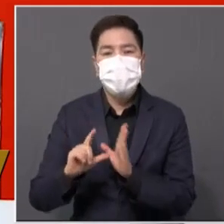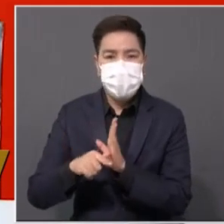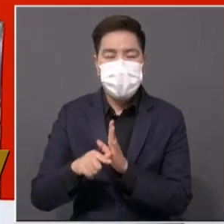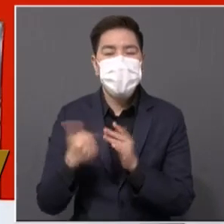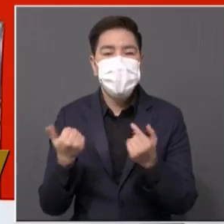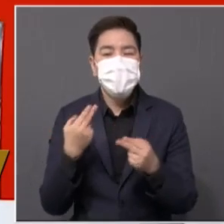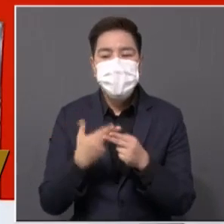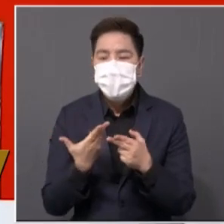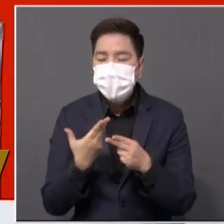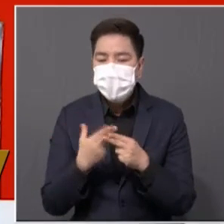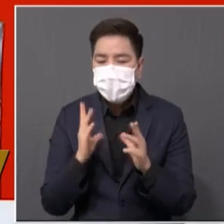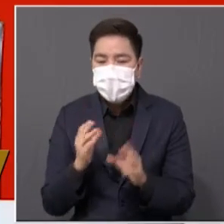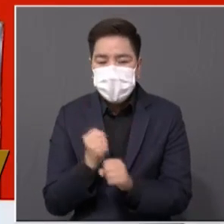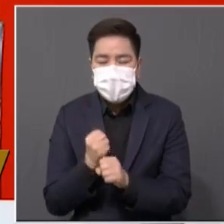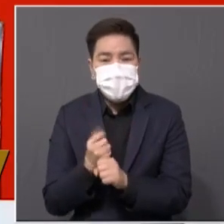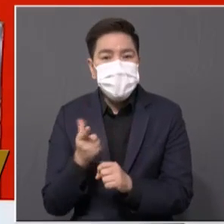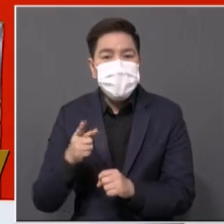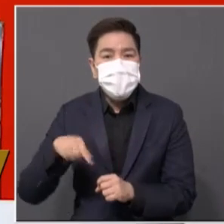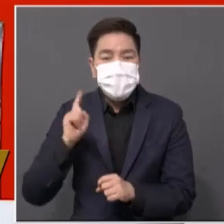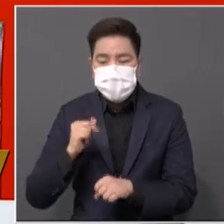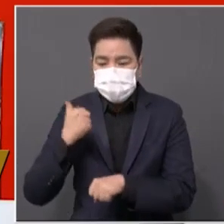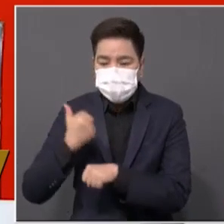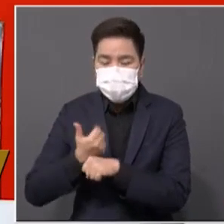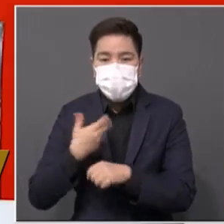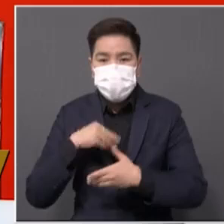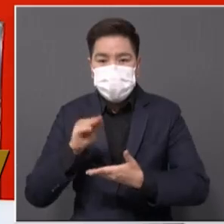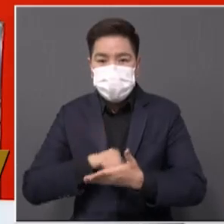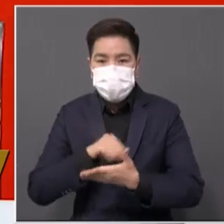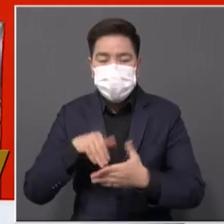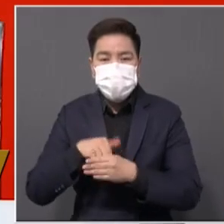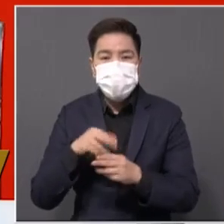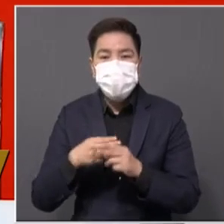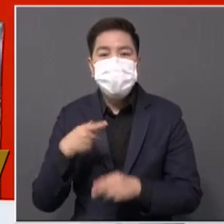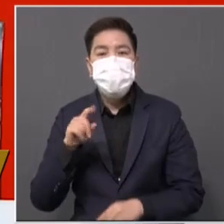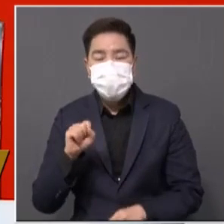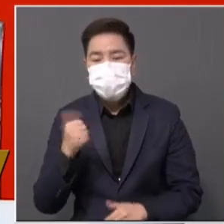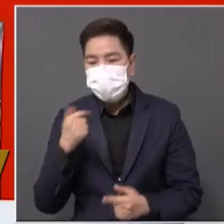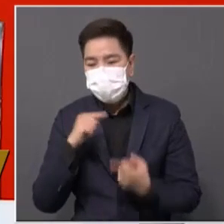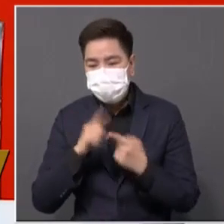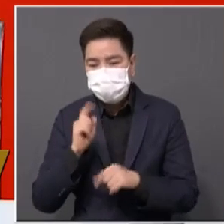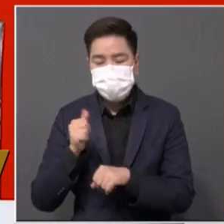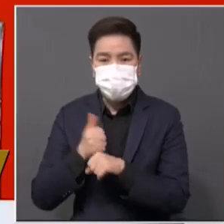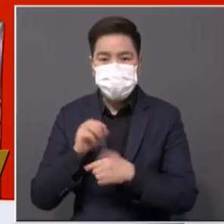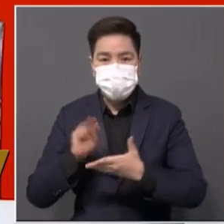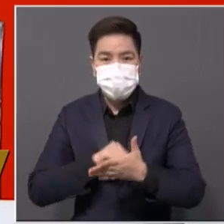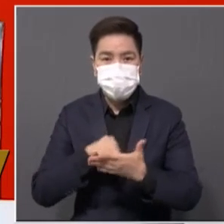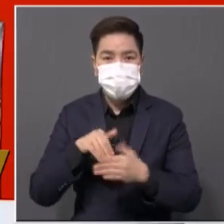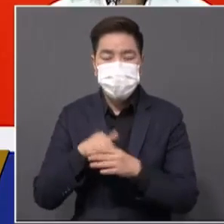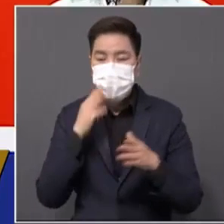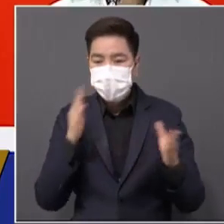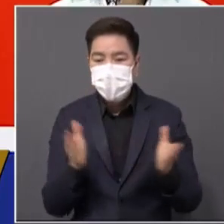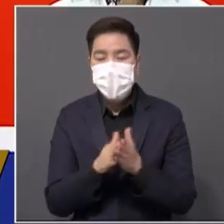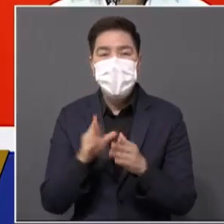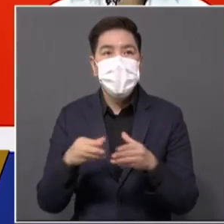เพื่อไทยรวมถึงทางผู้ที่เป็นผู้อำนวยการการเลือกตั้งก็คือคุณประเสริฐนี่แ่ะค่ะเป็นผู้อำนวยการการเลือกตั้ง